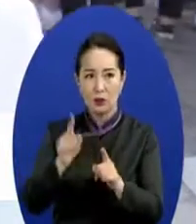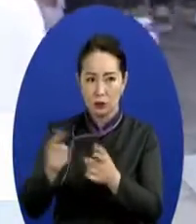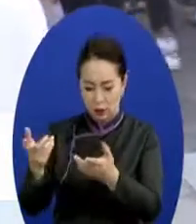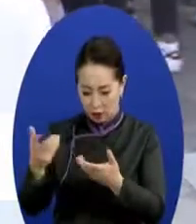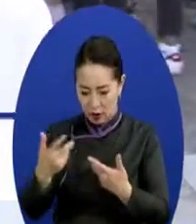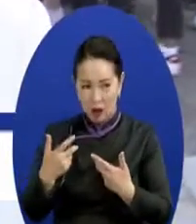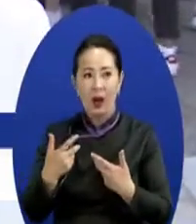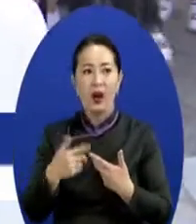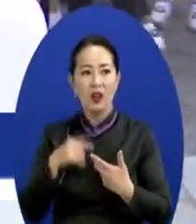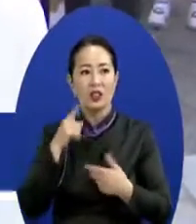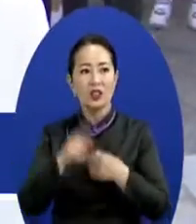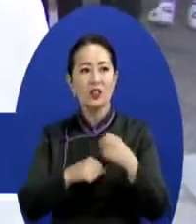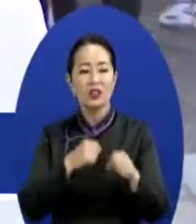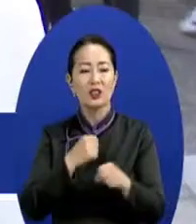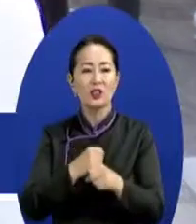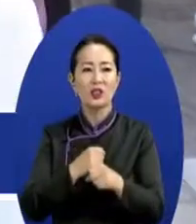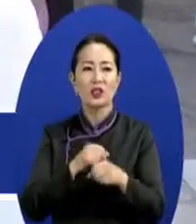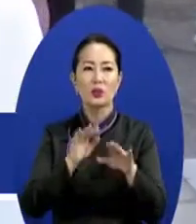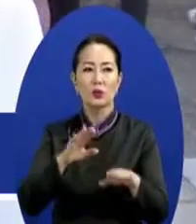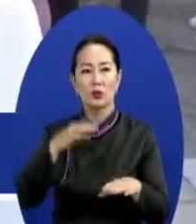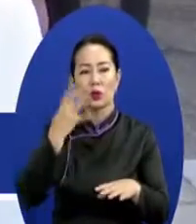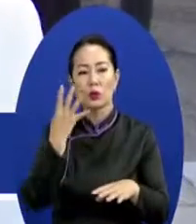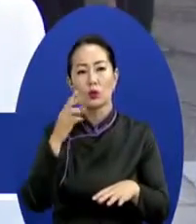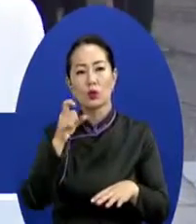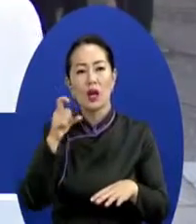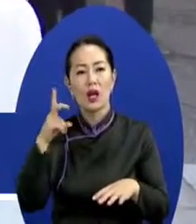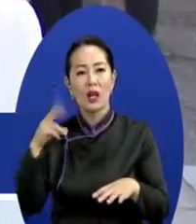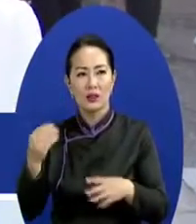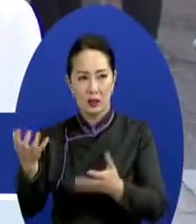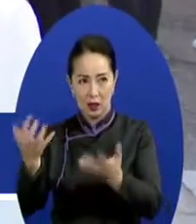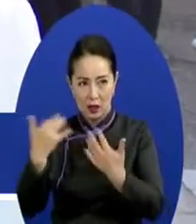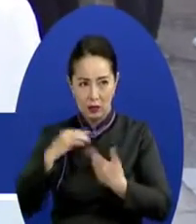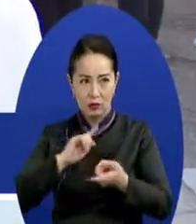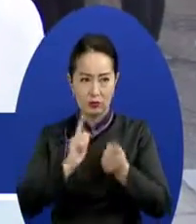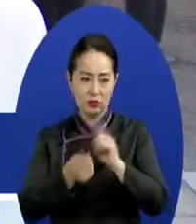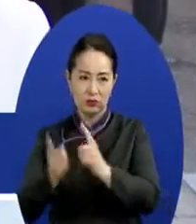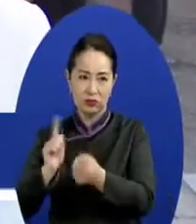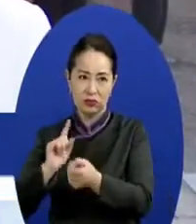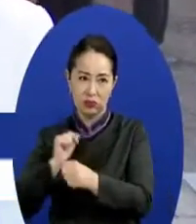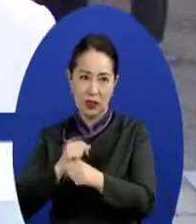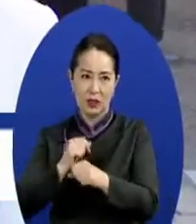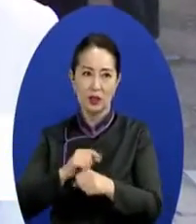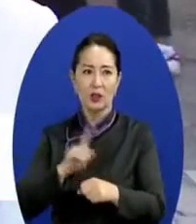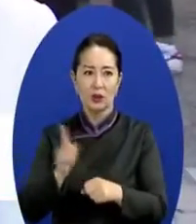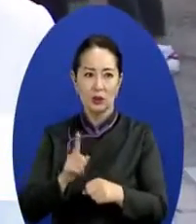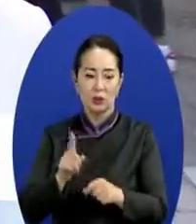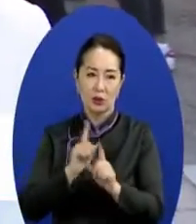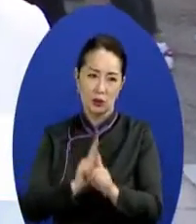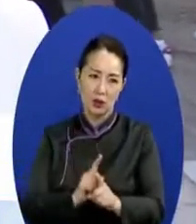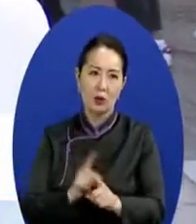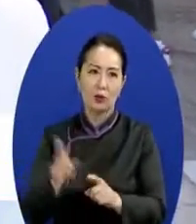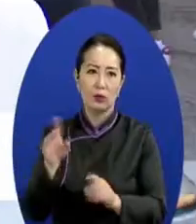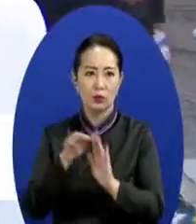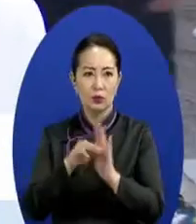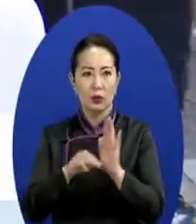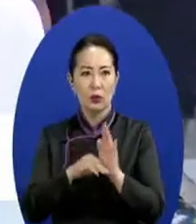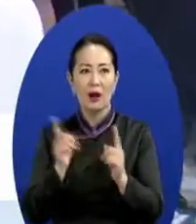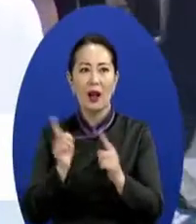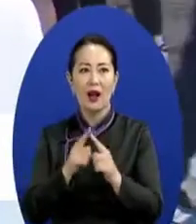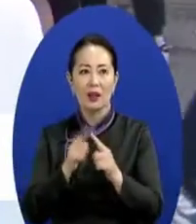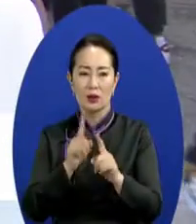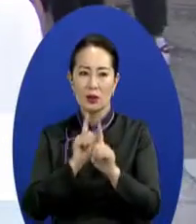за энэ жилийнхээ цуслан 104 ээлжийг авч ажилуулах болно гэсэн за зөвшөөрлийн дагуу бүгдээрээ бас энэ журмаа хатуу